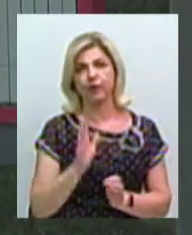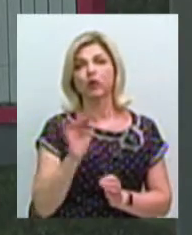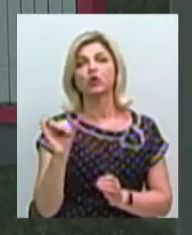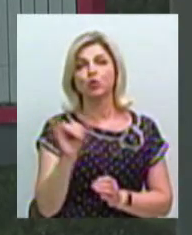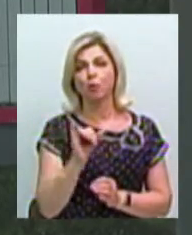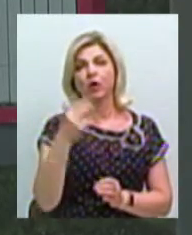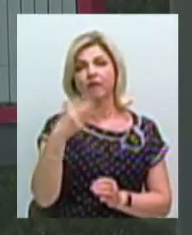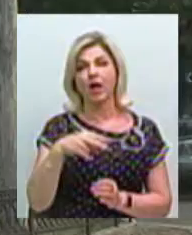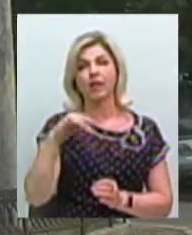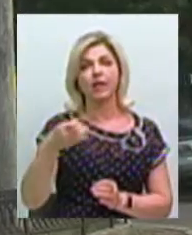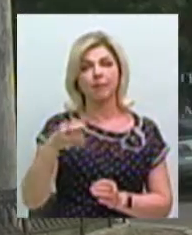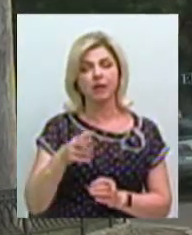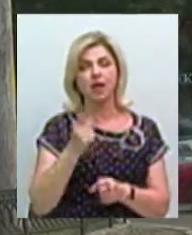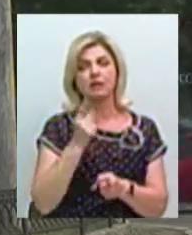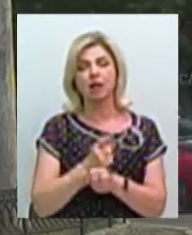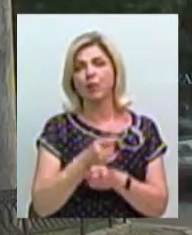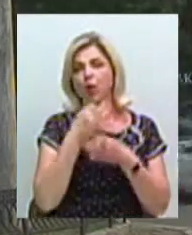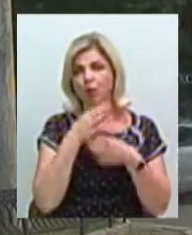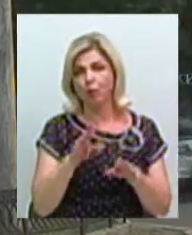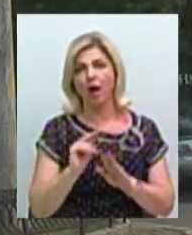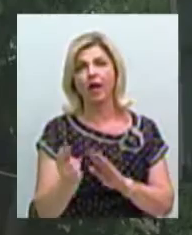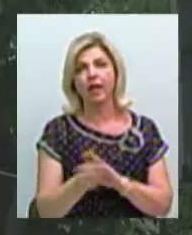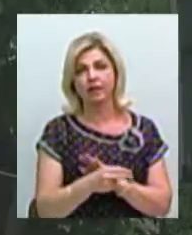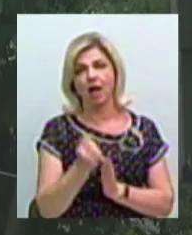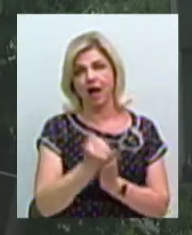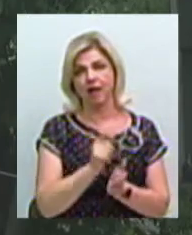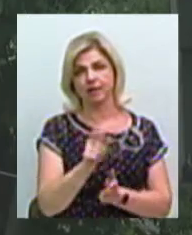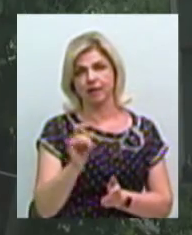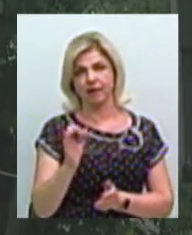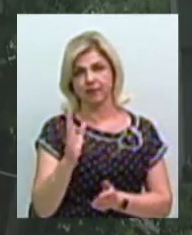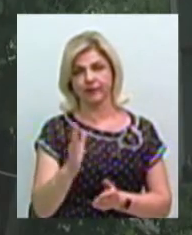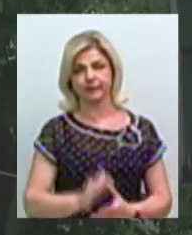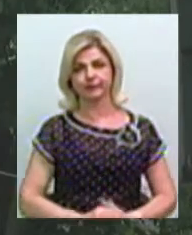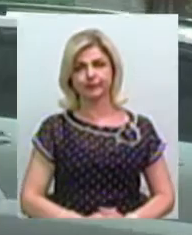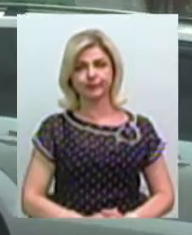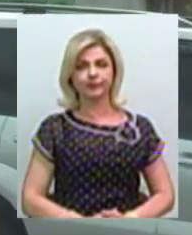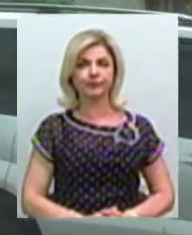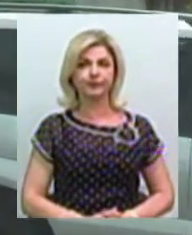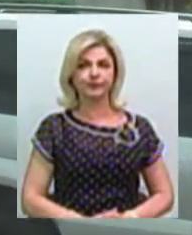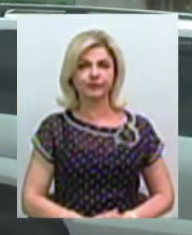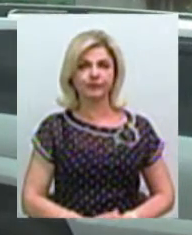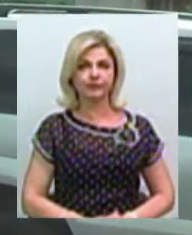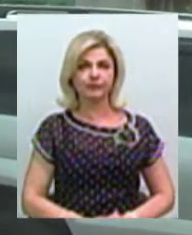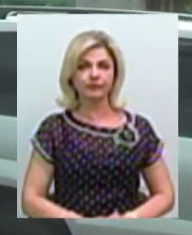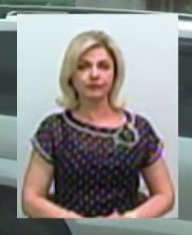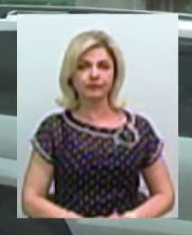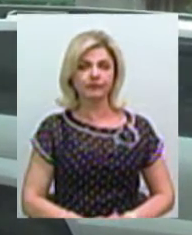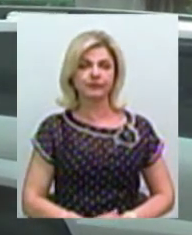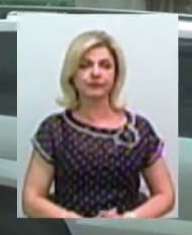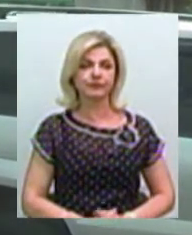суботу, 20 липня, заборонена будь-яка агітація кандидатів. Катерина Балєєва, Василь Філімон, новини ЮА